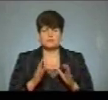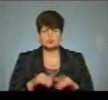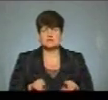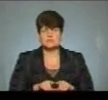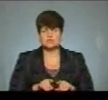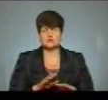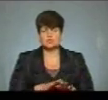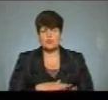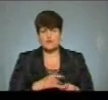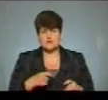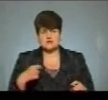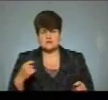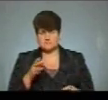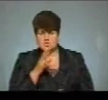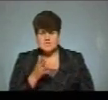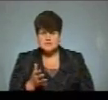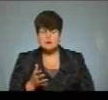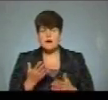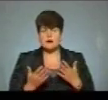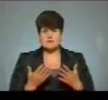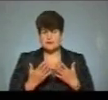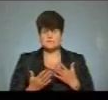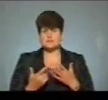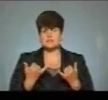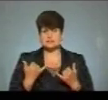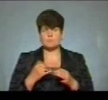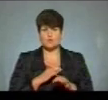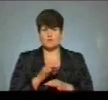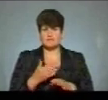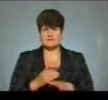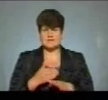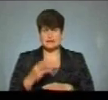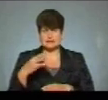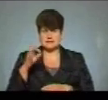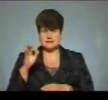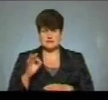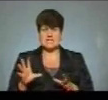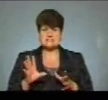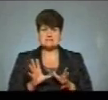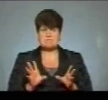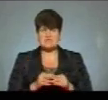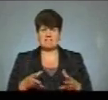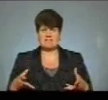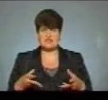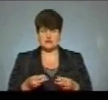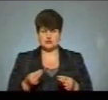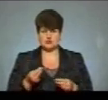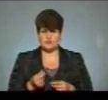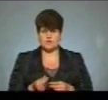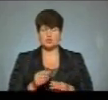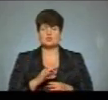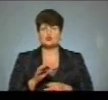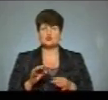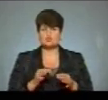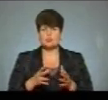десь довго розтягнутий в часі. Але зараз, як знову ж таки, по проекту ми виділяємо 30% на співфінансування, відповідно до суми проекту, майбутнього